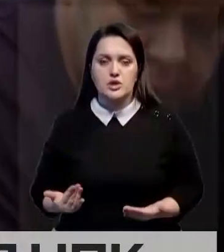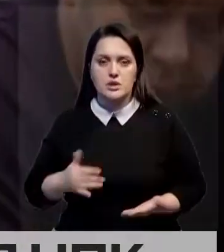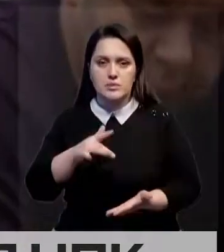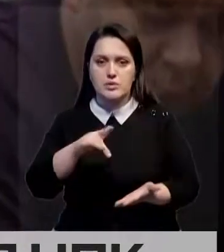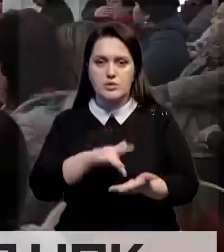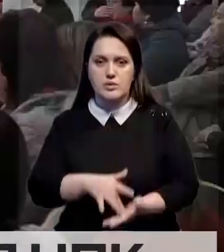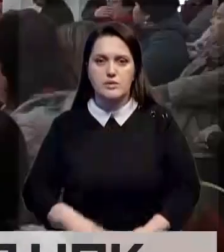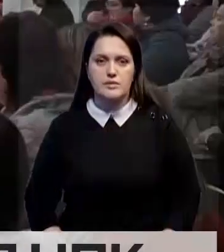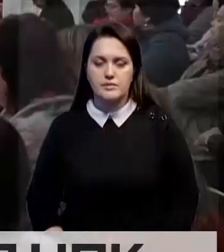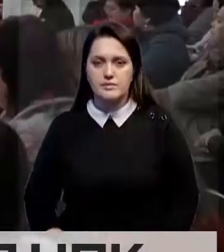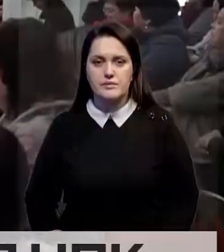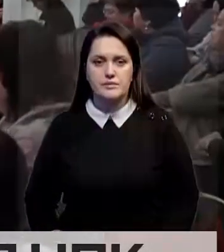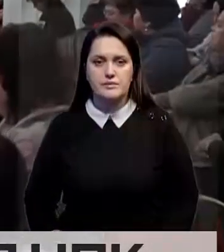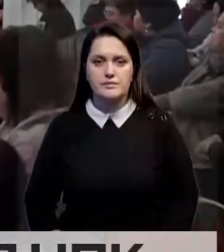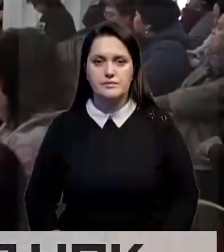региона.